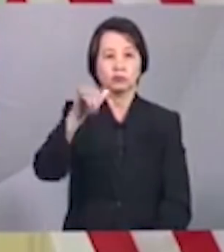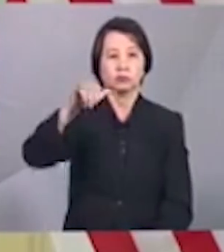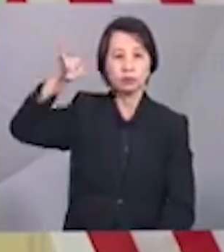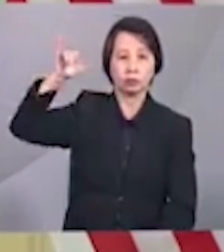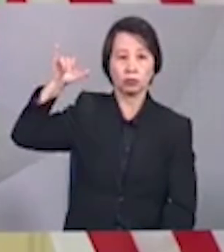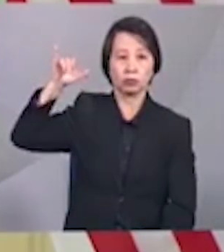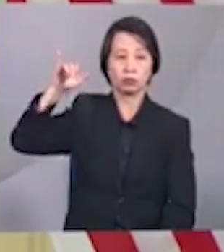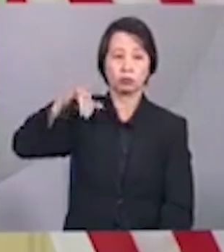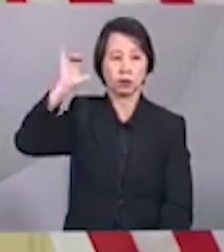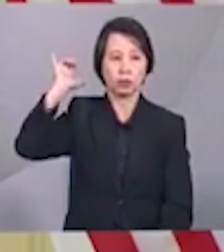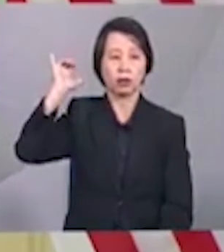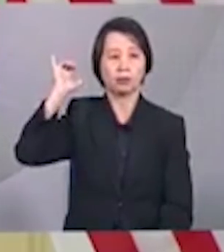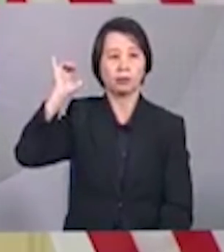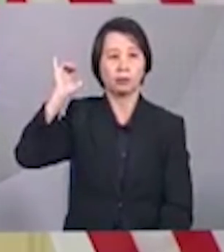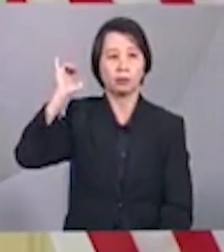Semalam